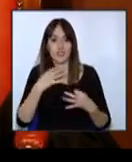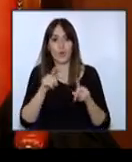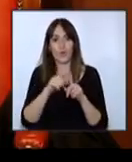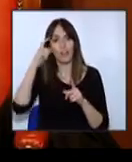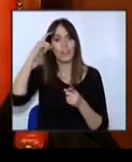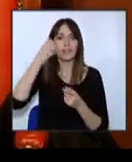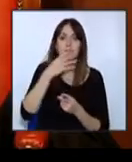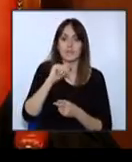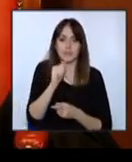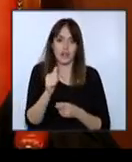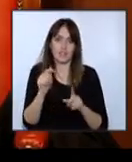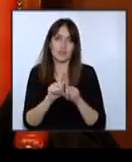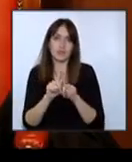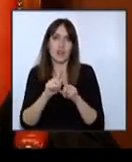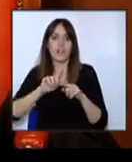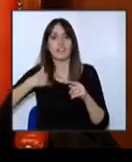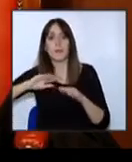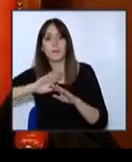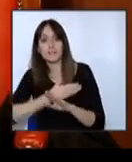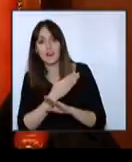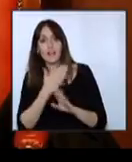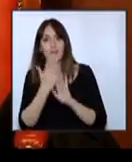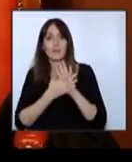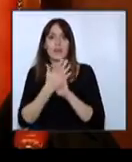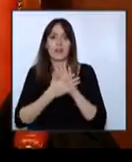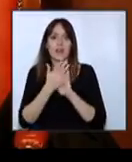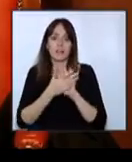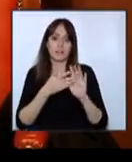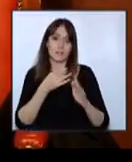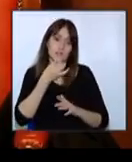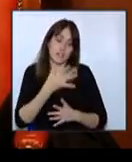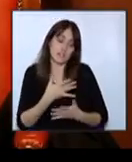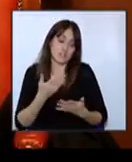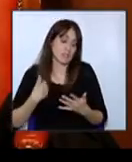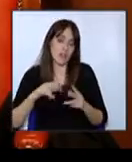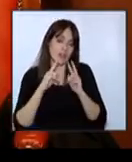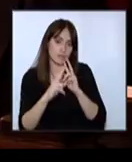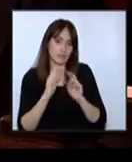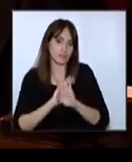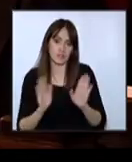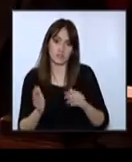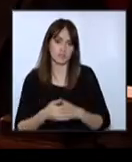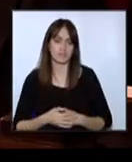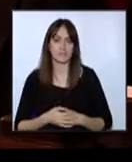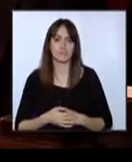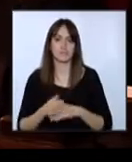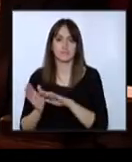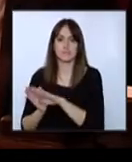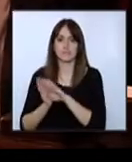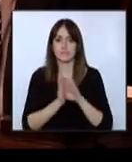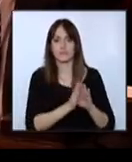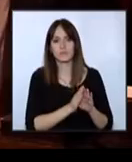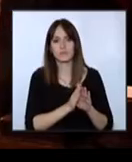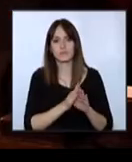Penso que és frivolitzar una mica i ja està contestada. Moltes gràcies. Pensen fer quelcom